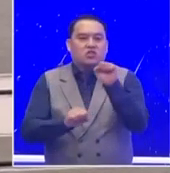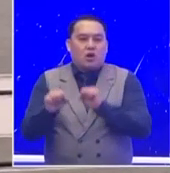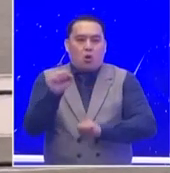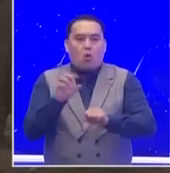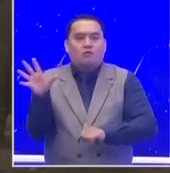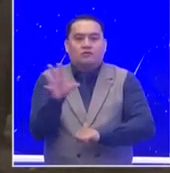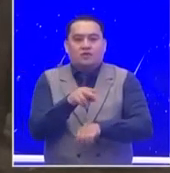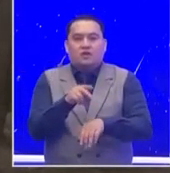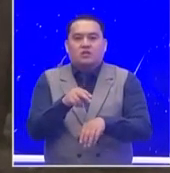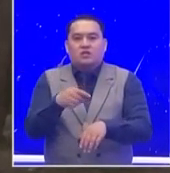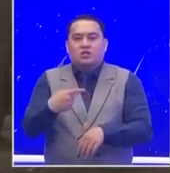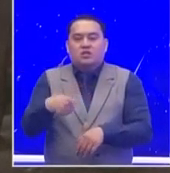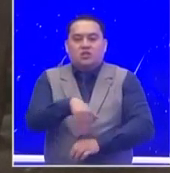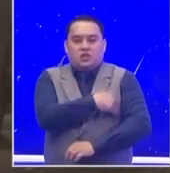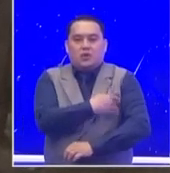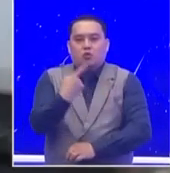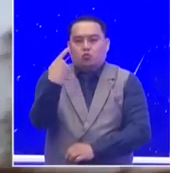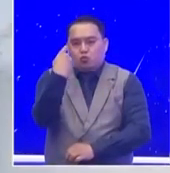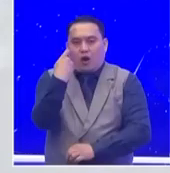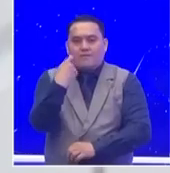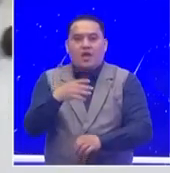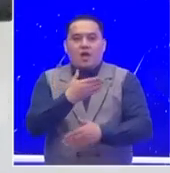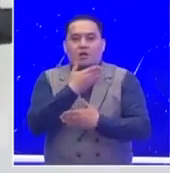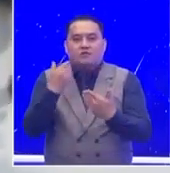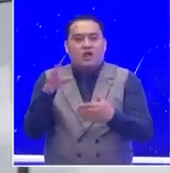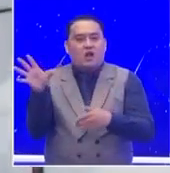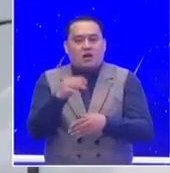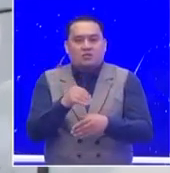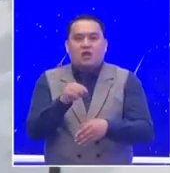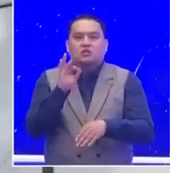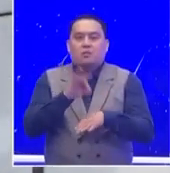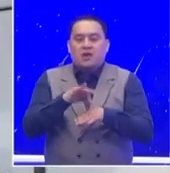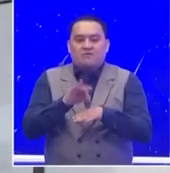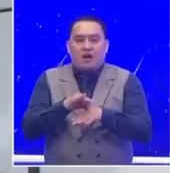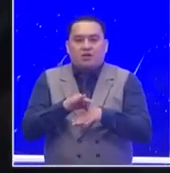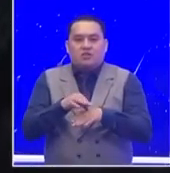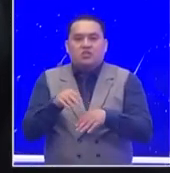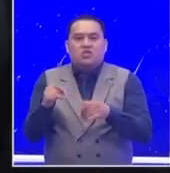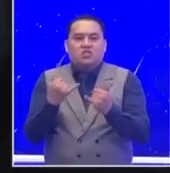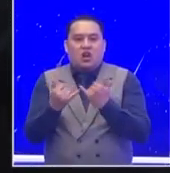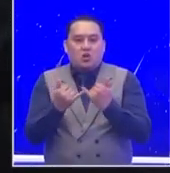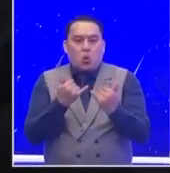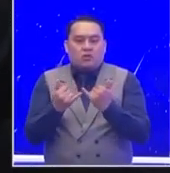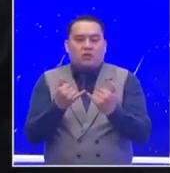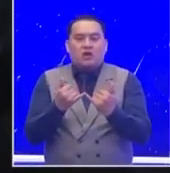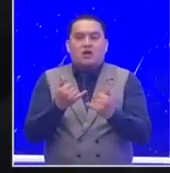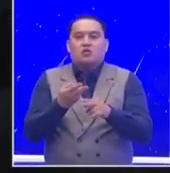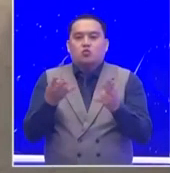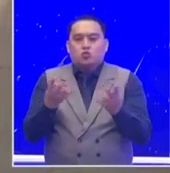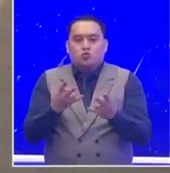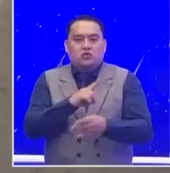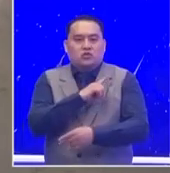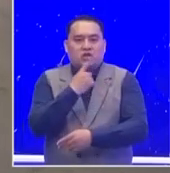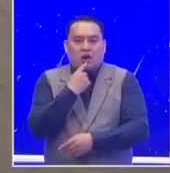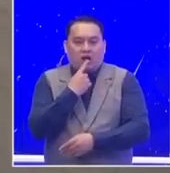у всех пассажиров измеряет температуру. В случае отсутствия подозрений на какие-либо симптомы, то зеленый свет. Усиление мер необходимо,